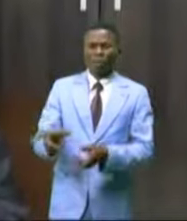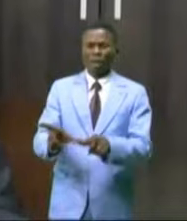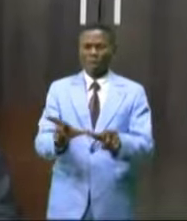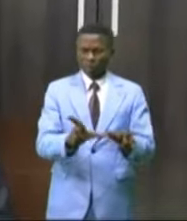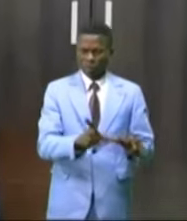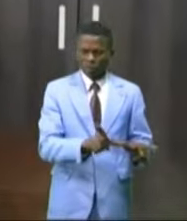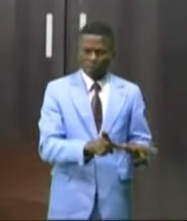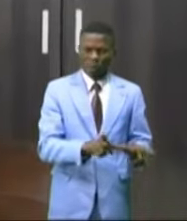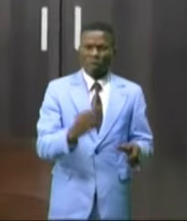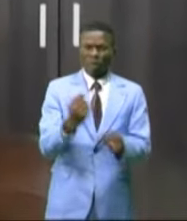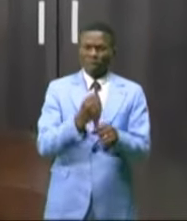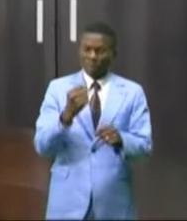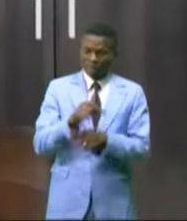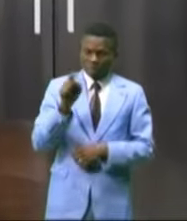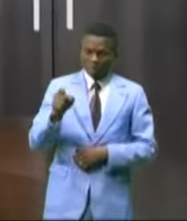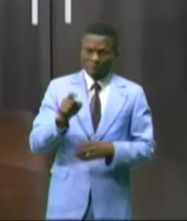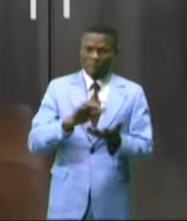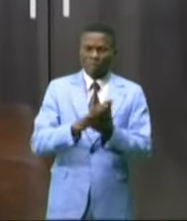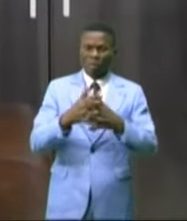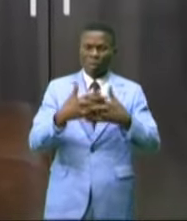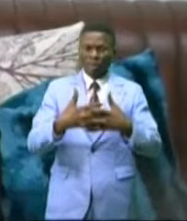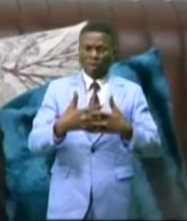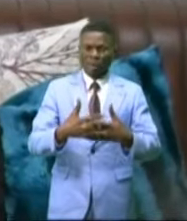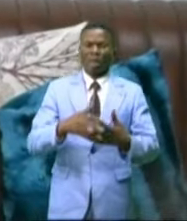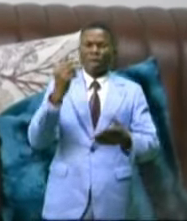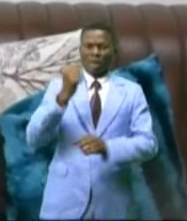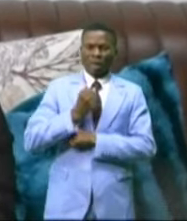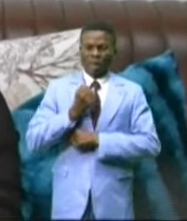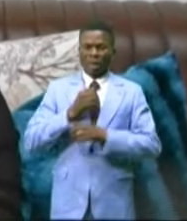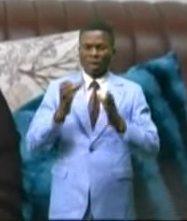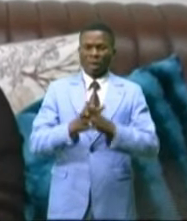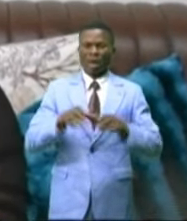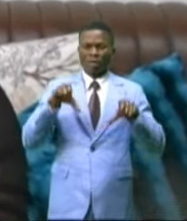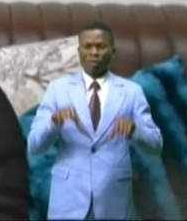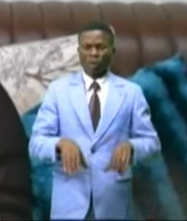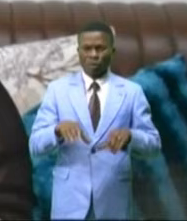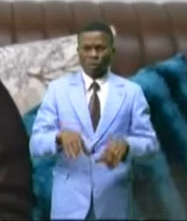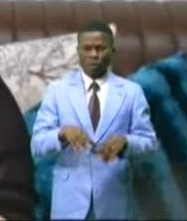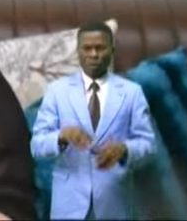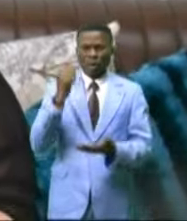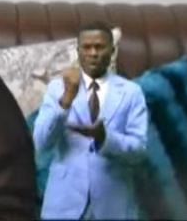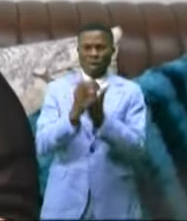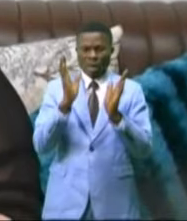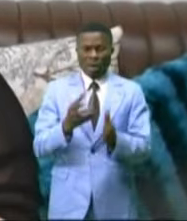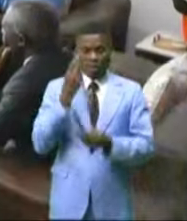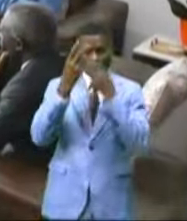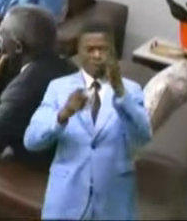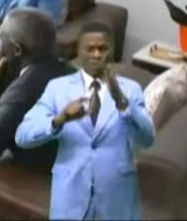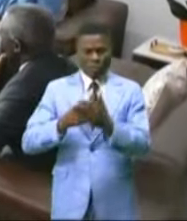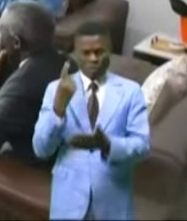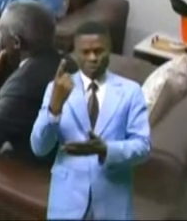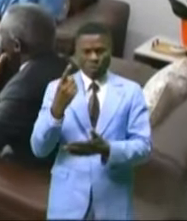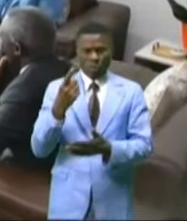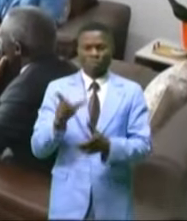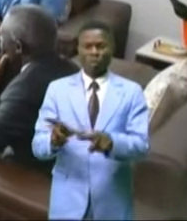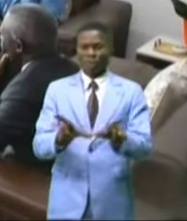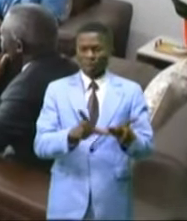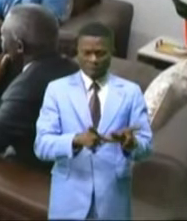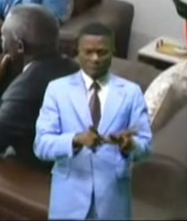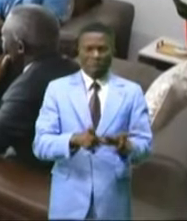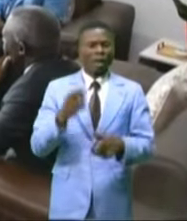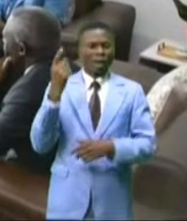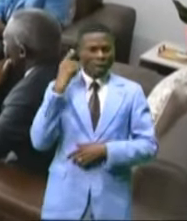et d'investissement dans le cadre du partenariat Canada RTC la diplomate canadienne qui éant sa première visite dans la province du cobalt a suivi